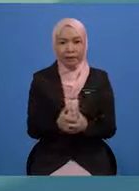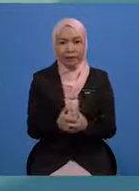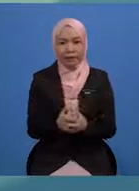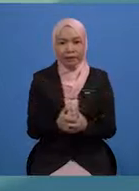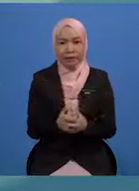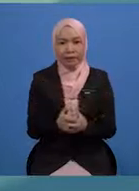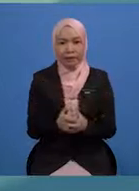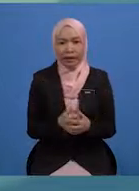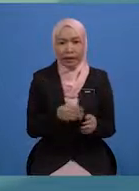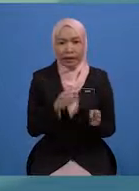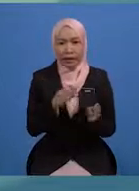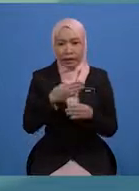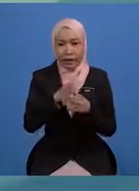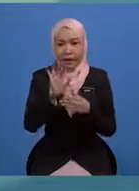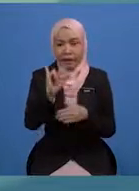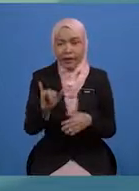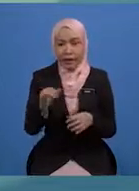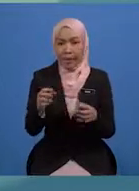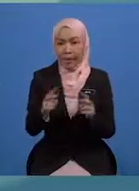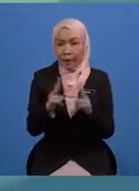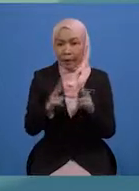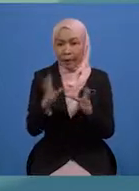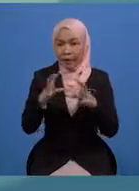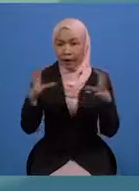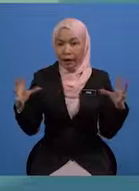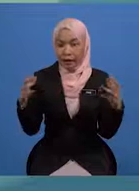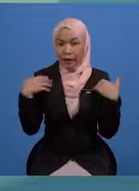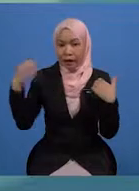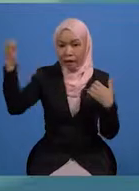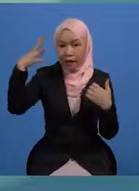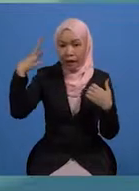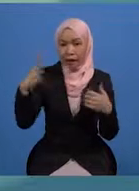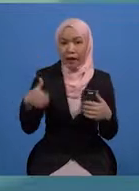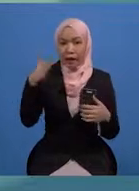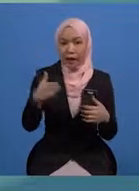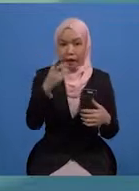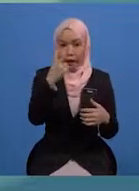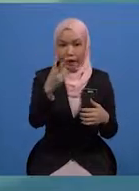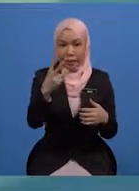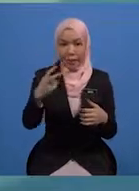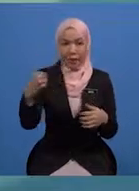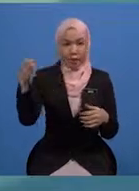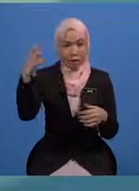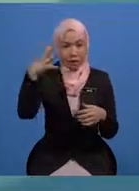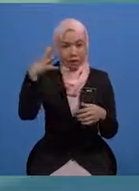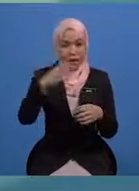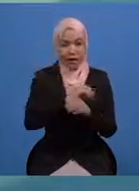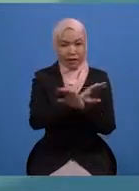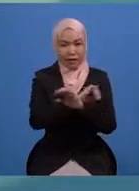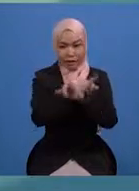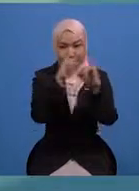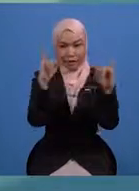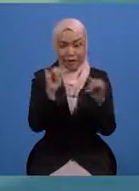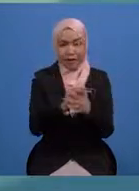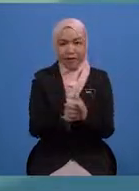paling banyak menerima cahaya akan kelihatan lebih cerah berbanding bahagian yang jauh dari